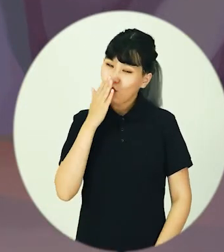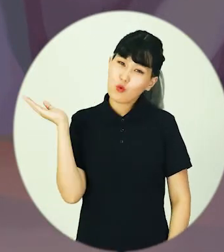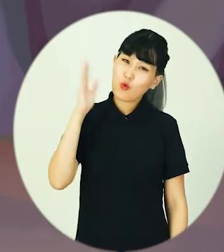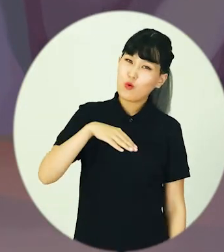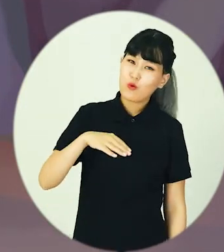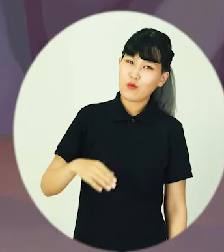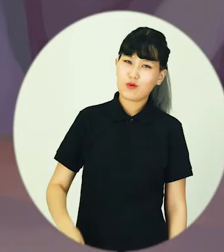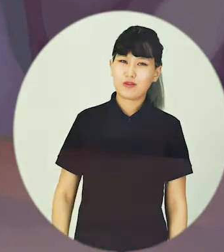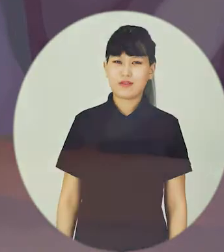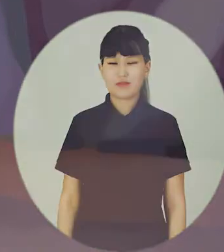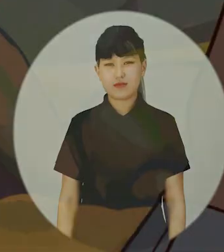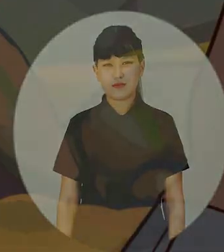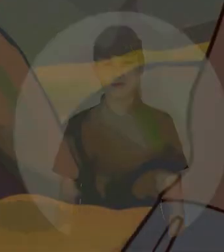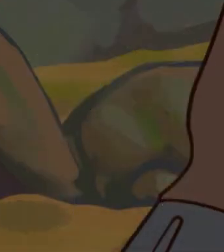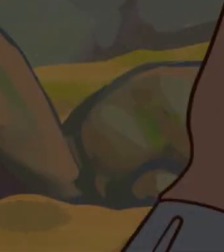Хоёлаа тоглох уу?